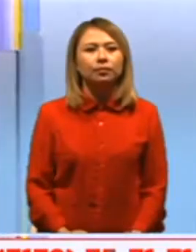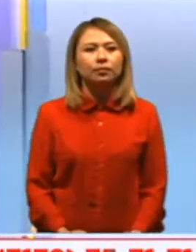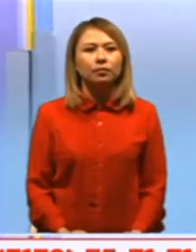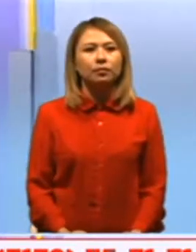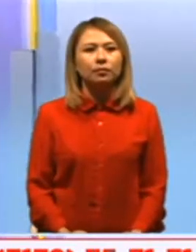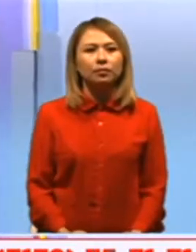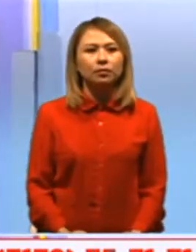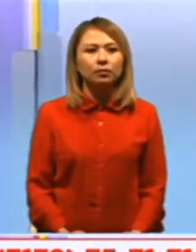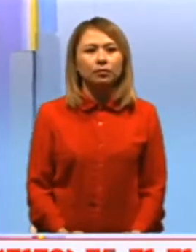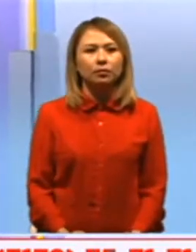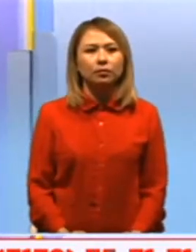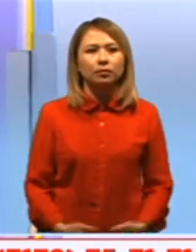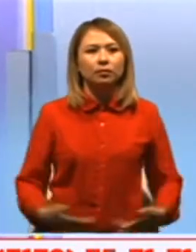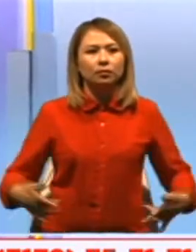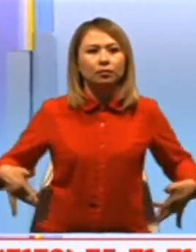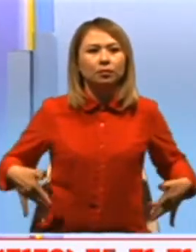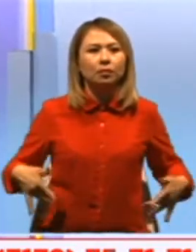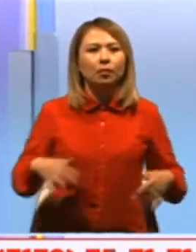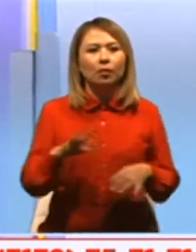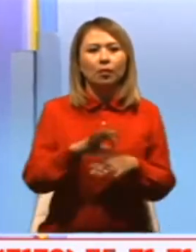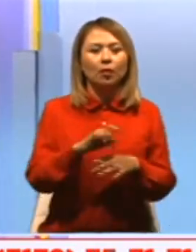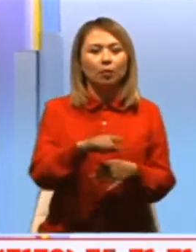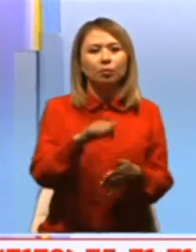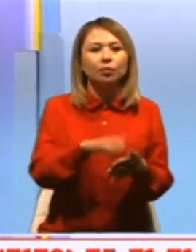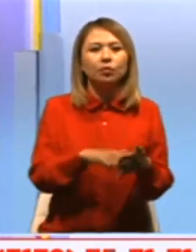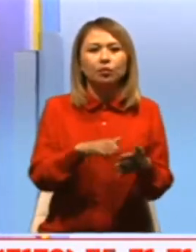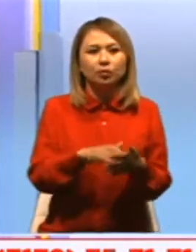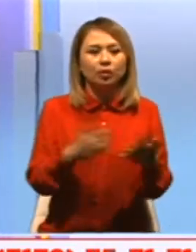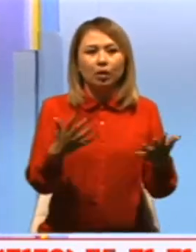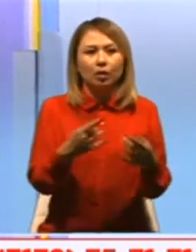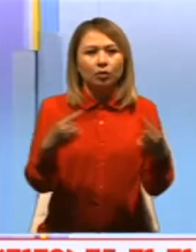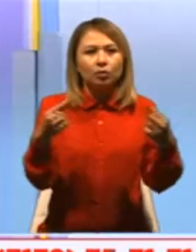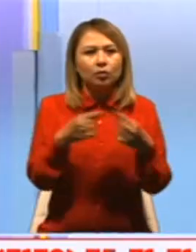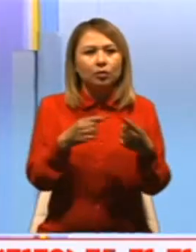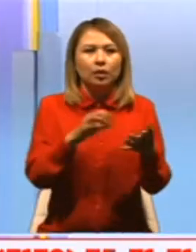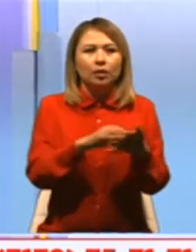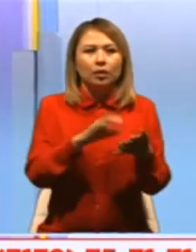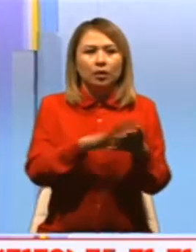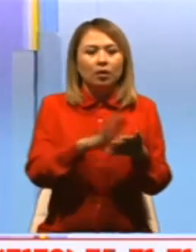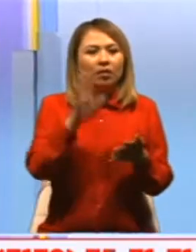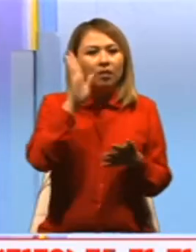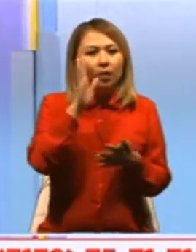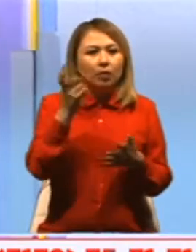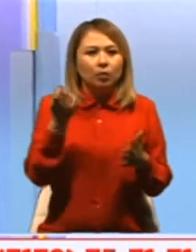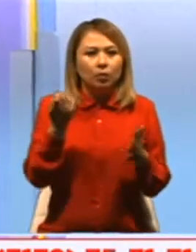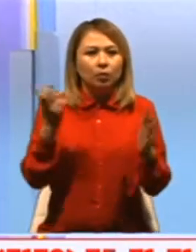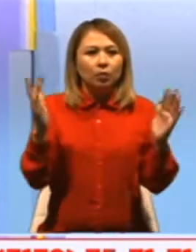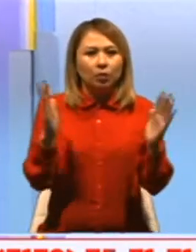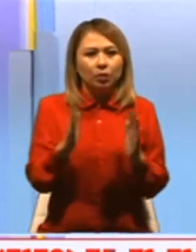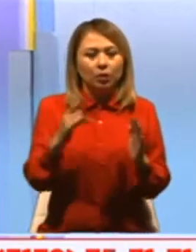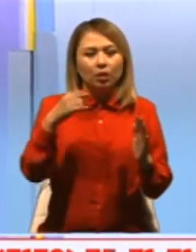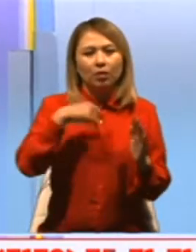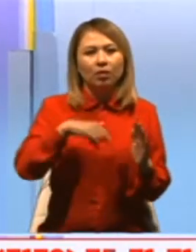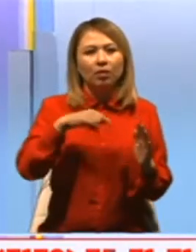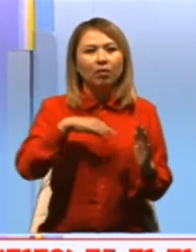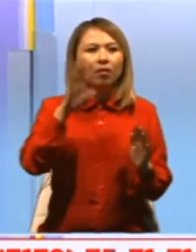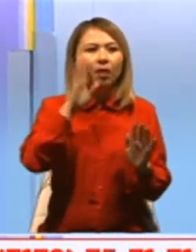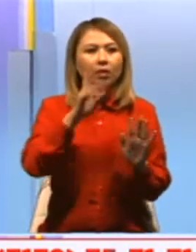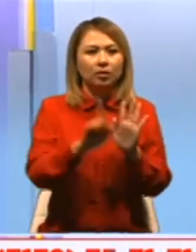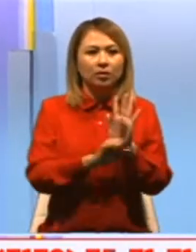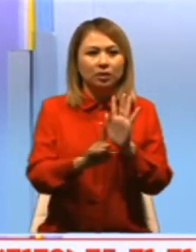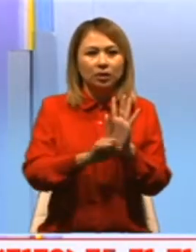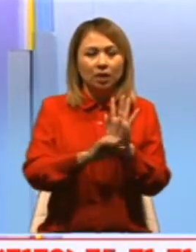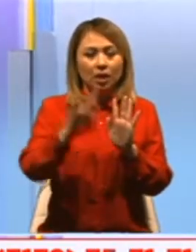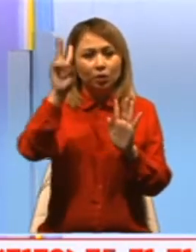қандай диагноз екені белгісіз, бірақ бүйрек ауырса, ісіну болса, онда суды шектейміз, өйткен ағзамыз онсыз да сұйықтықты шығара алмай жатқан